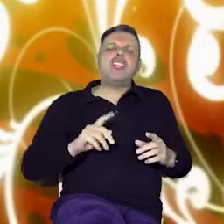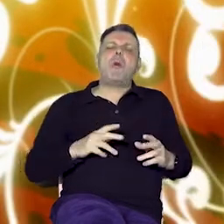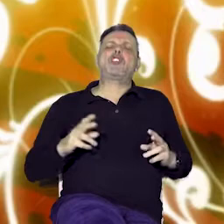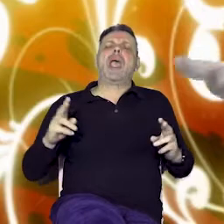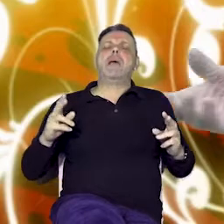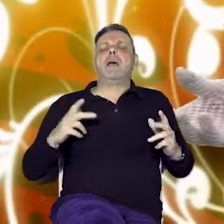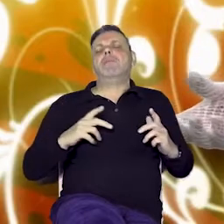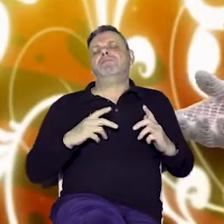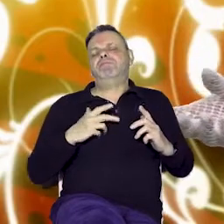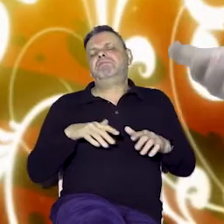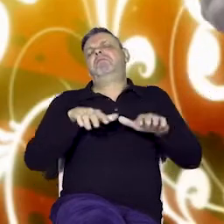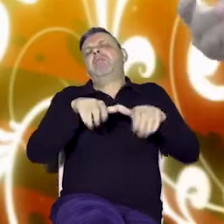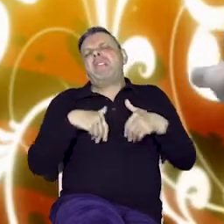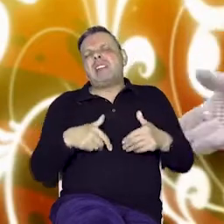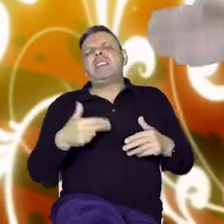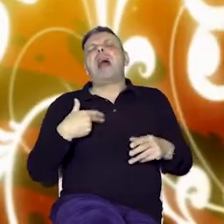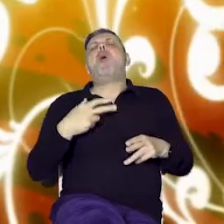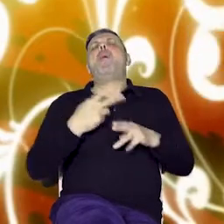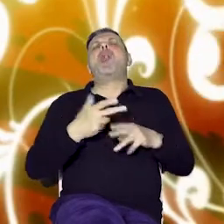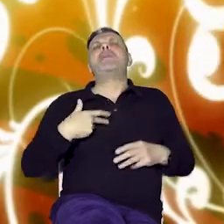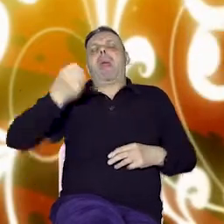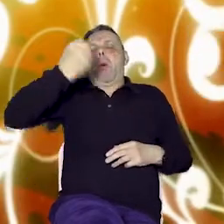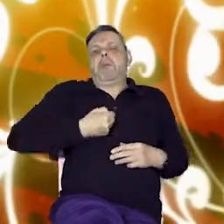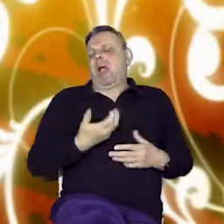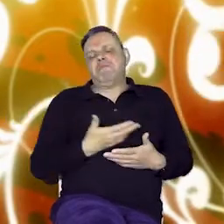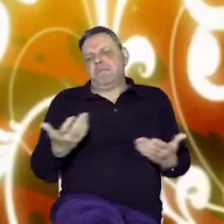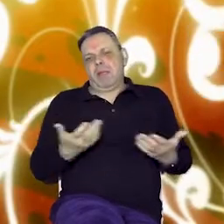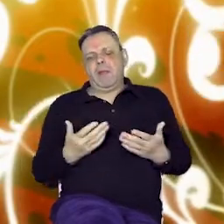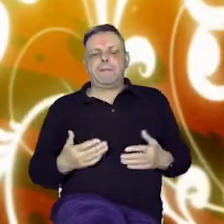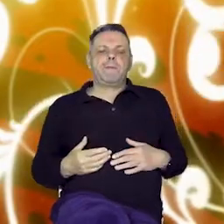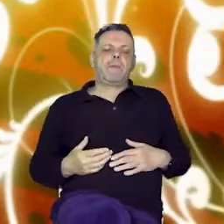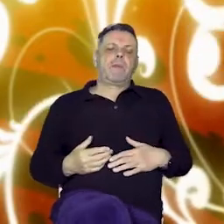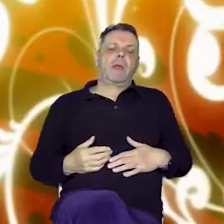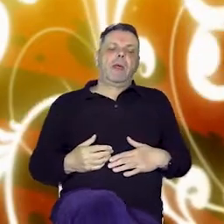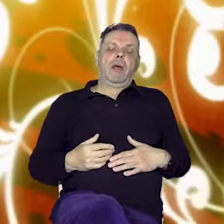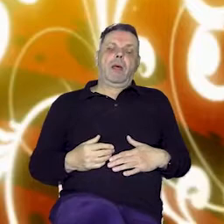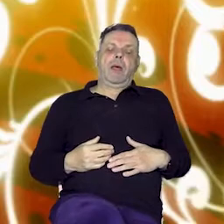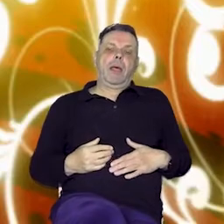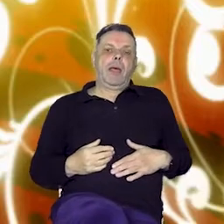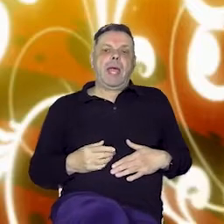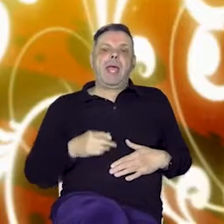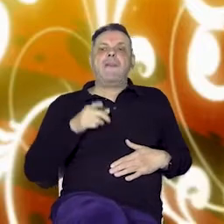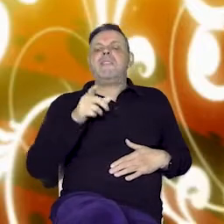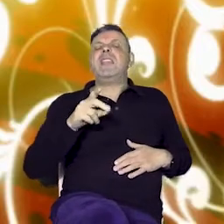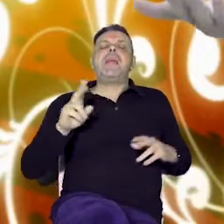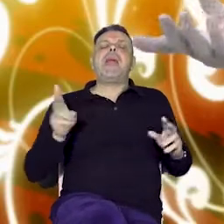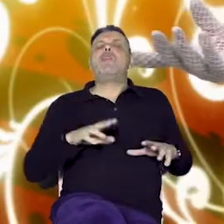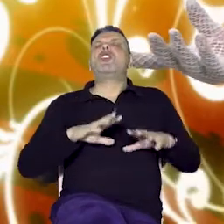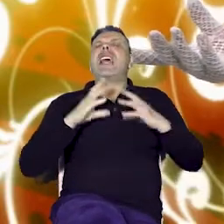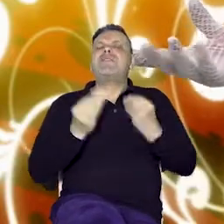mene ubije. Neću se pomiriti dok god mogu u vama, u struci, naći pomoć. Ali vi ne možete sve. Vi